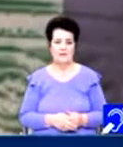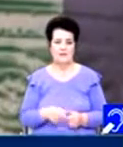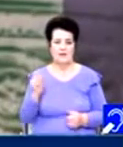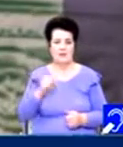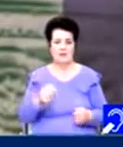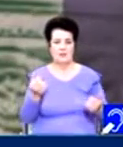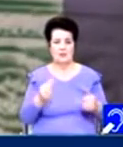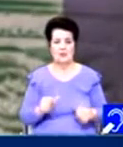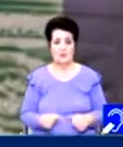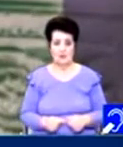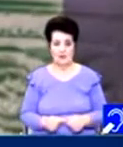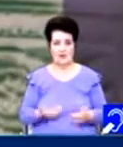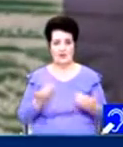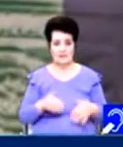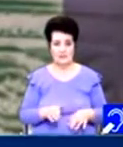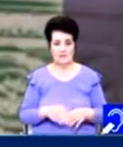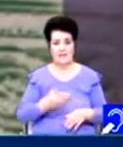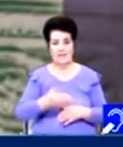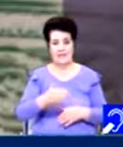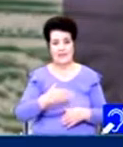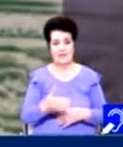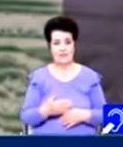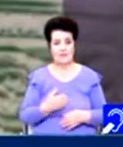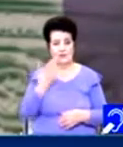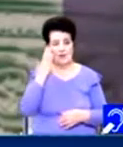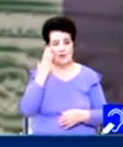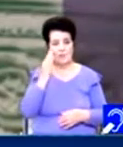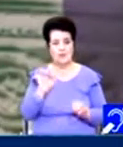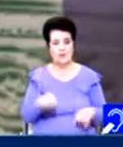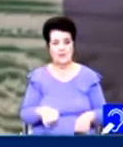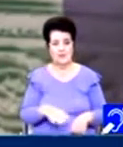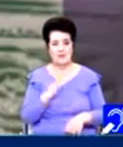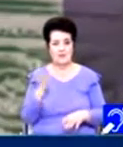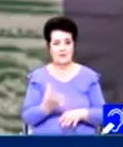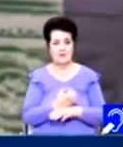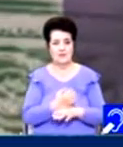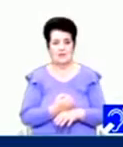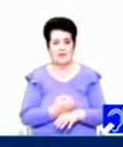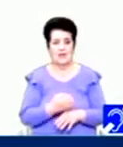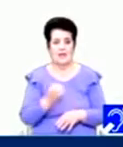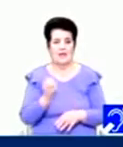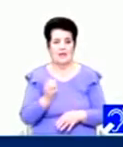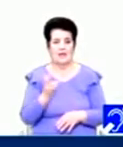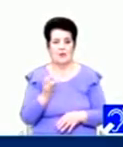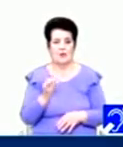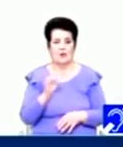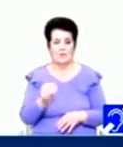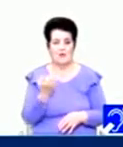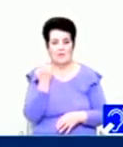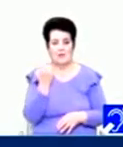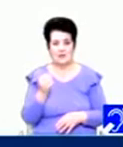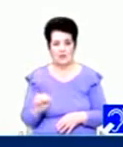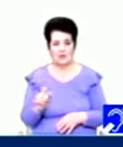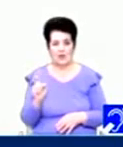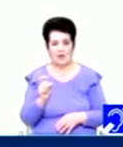Aici s-a format tenisul, aici s-a născut tenisul și să fiu capabilă să câștig acest turneu chiar înseamnă enorm. Victoria entuziasmantă a